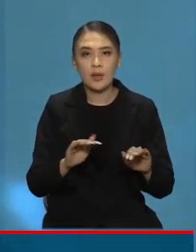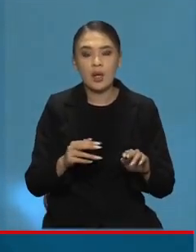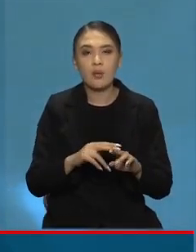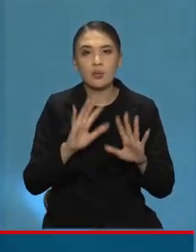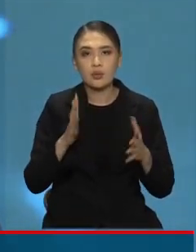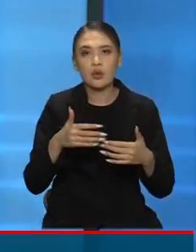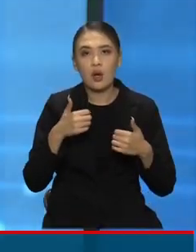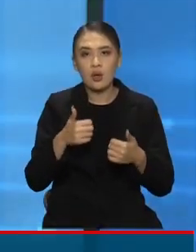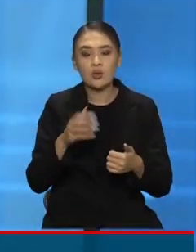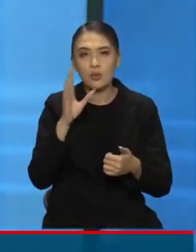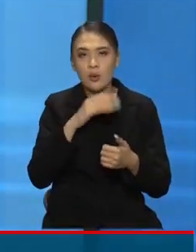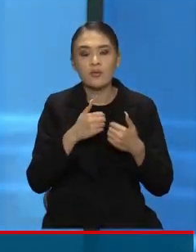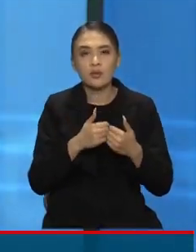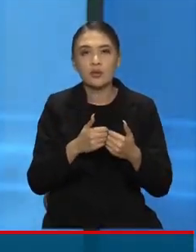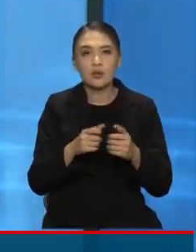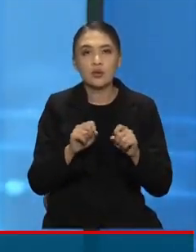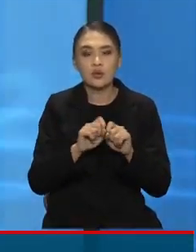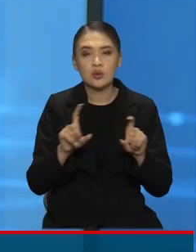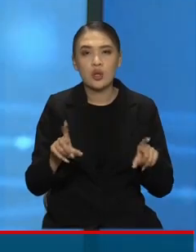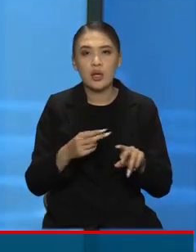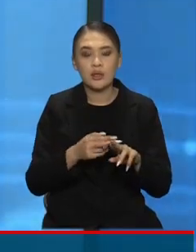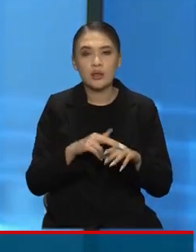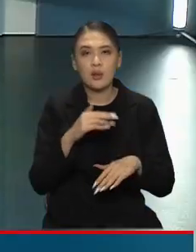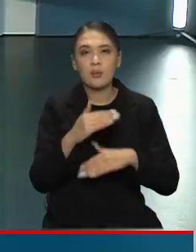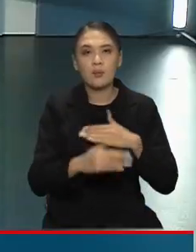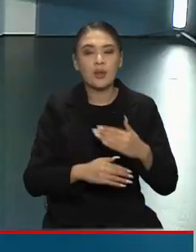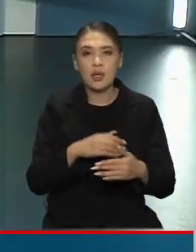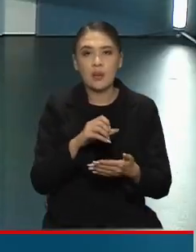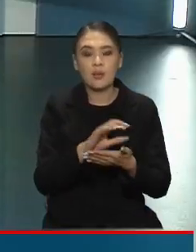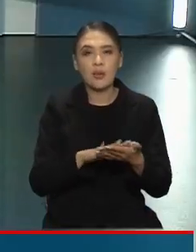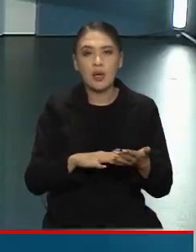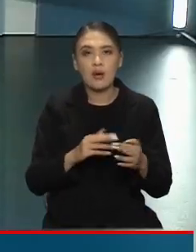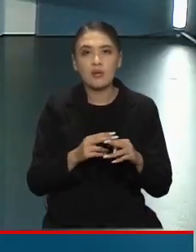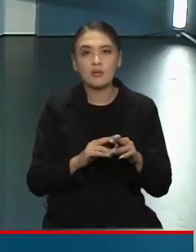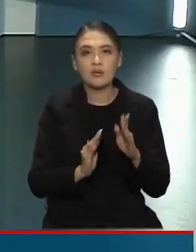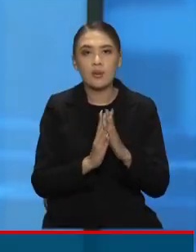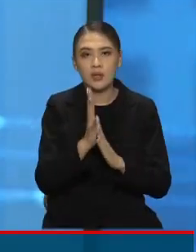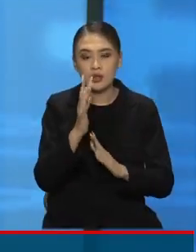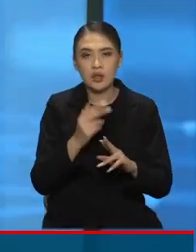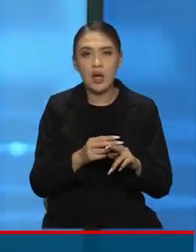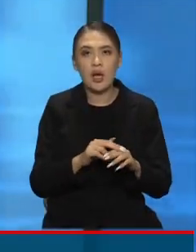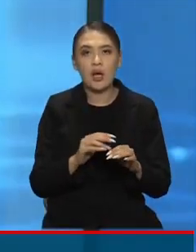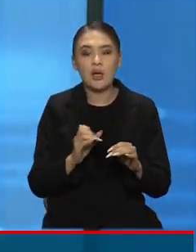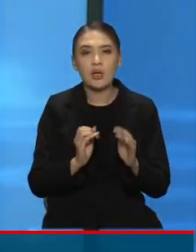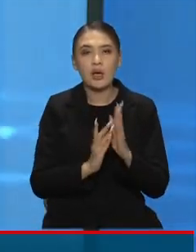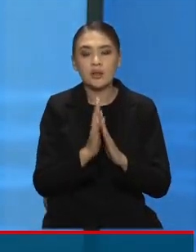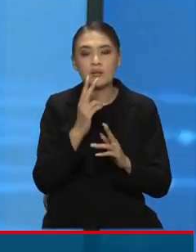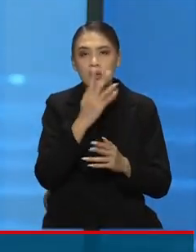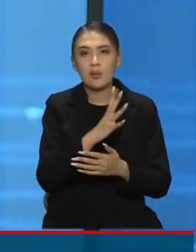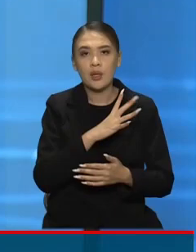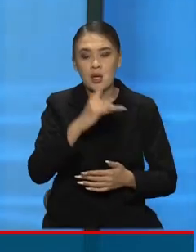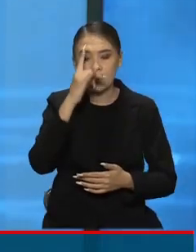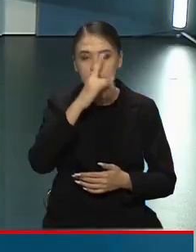хорошего выпускника школы. Прекрасное подрастающее поколение. А каким вы видите развитие казахстанского